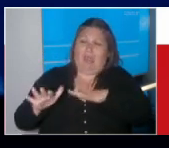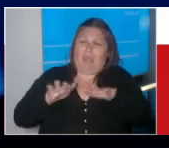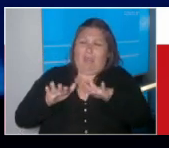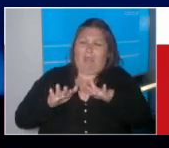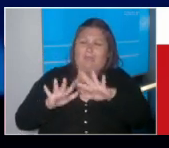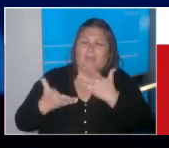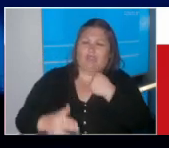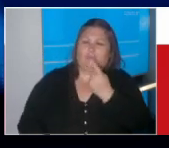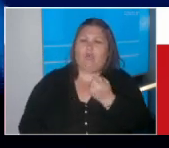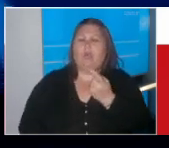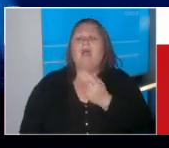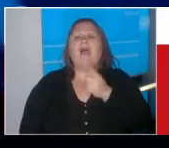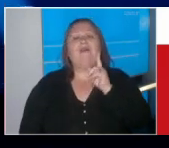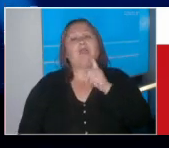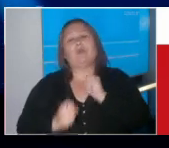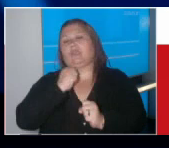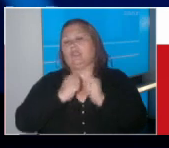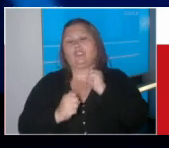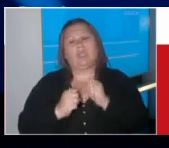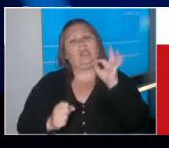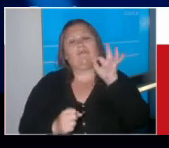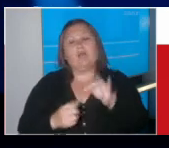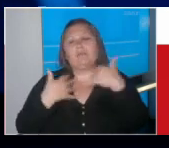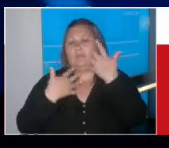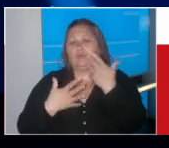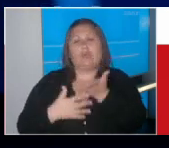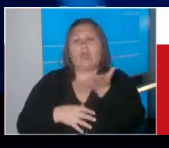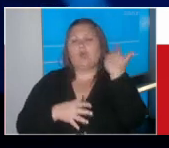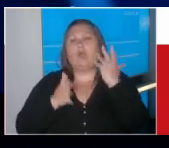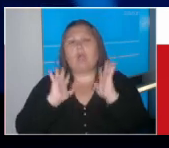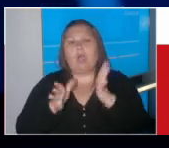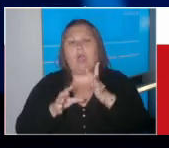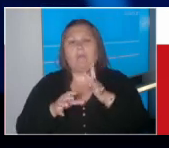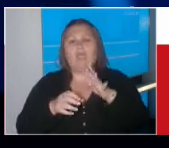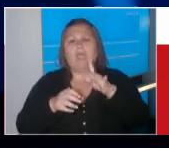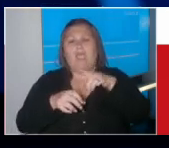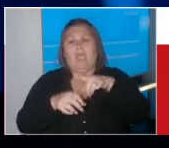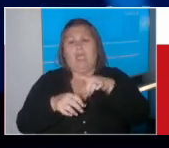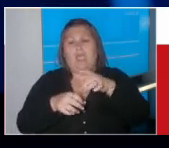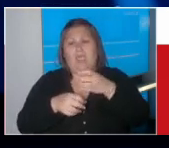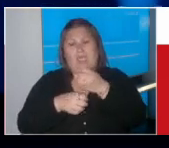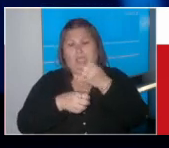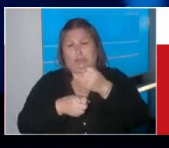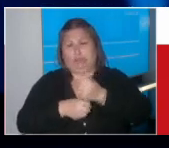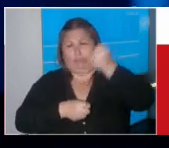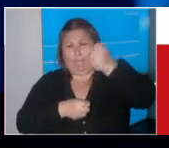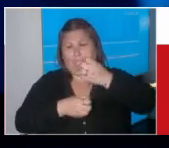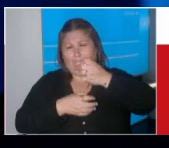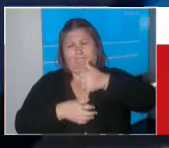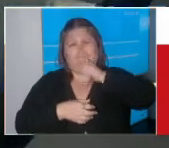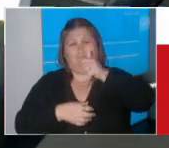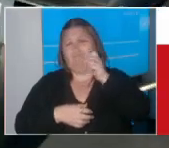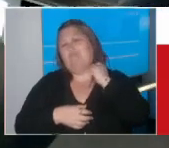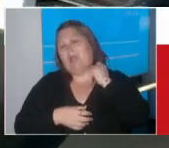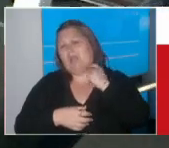קשה לפגוע בסיפור הזה, לנסות לטעון שלא היו כל כך הרבה שמפניות ולא היו כל כך הרבה סיגרים, ואולי נתניהו ידע פחות וכו',